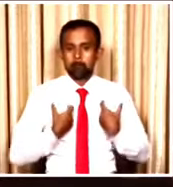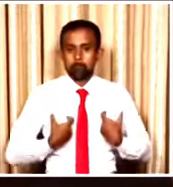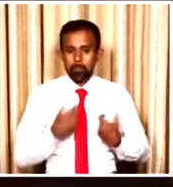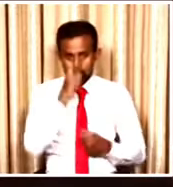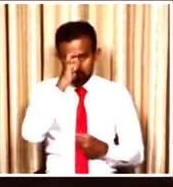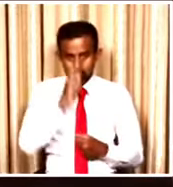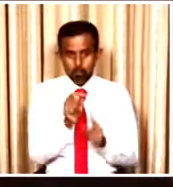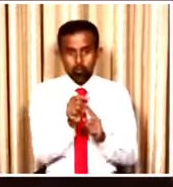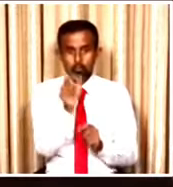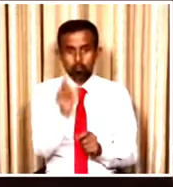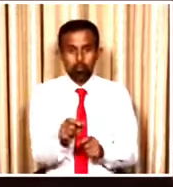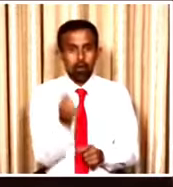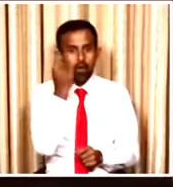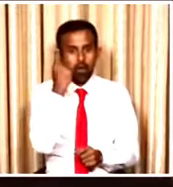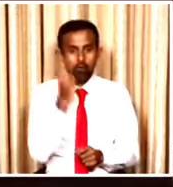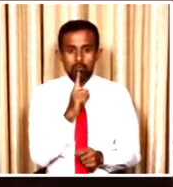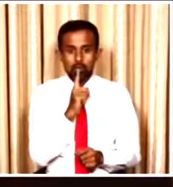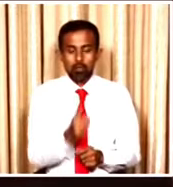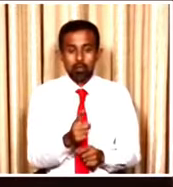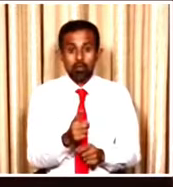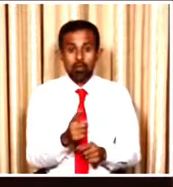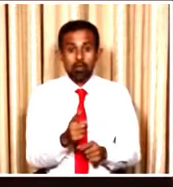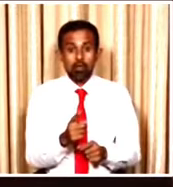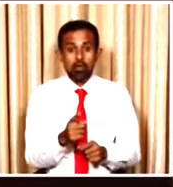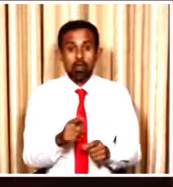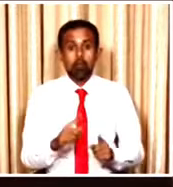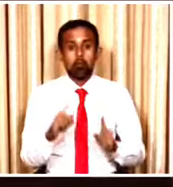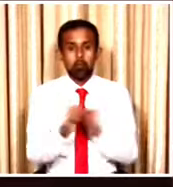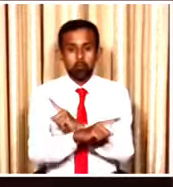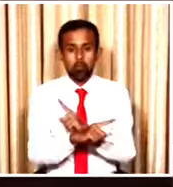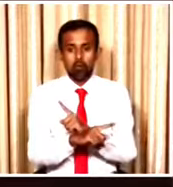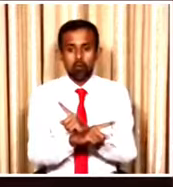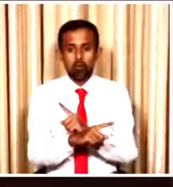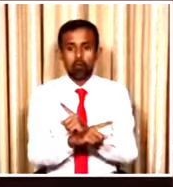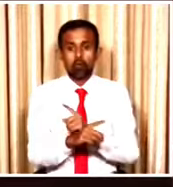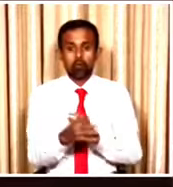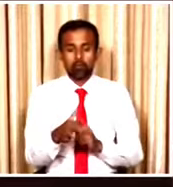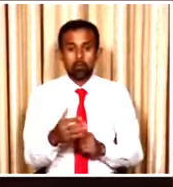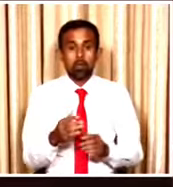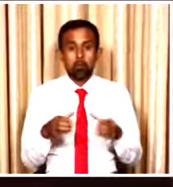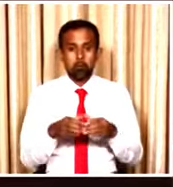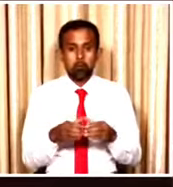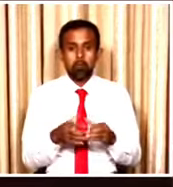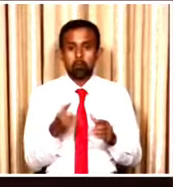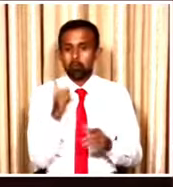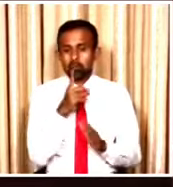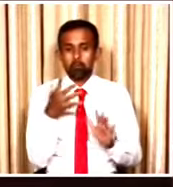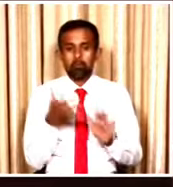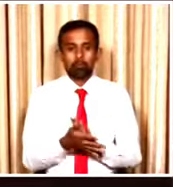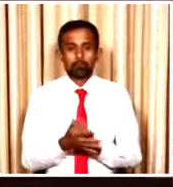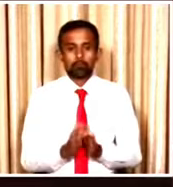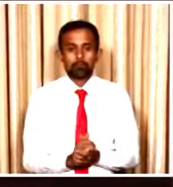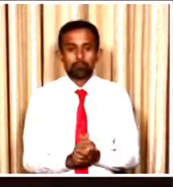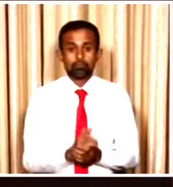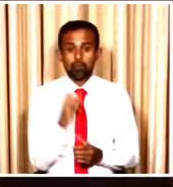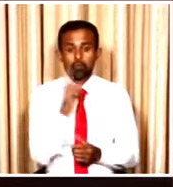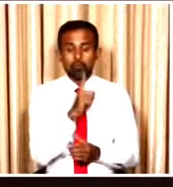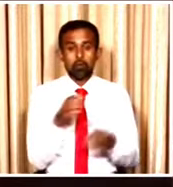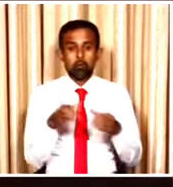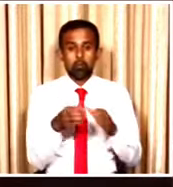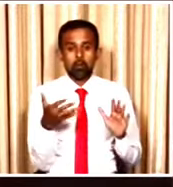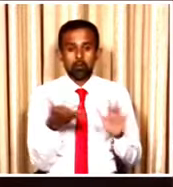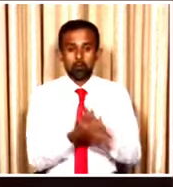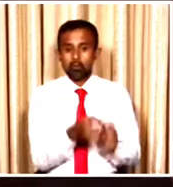මහත්තයා අපේක්ෂකයා විදිහට යෝජනා කරලා අප්ප කාලා පක්ෂය පාවදලා යෑම තමයි මේ පක්ෂය විනාශ වෙන පළවෙනිම හේතුව. මුලින්ම පක්ෂකයා